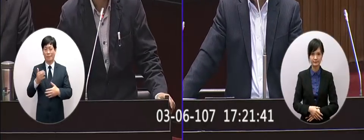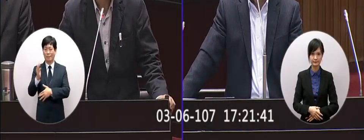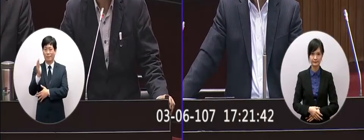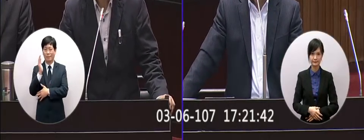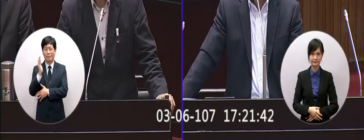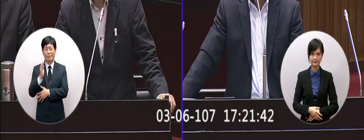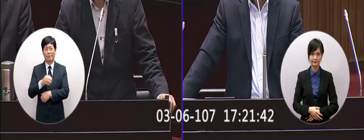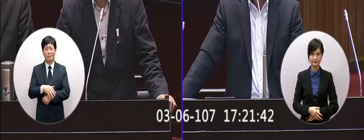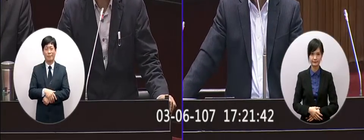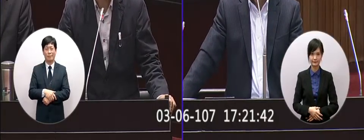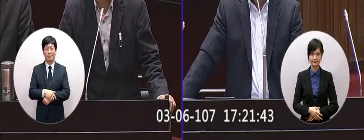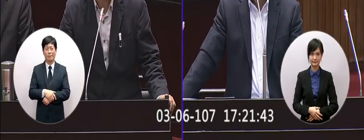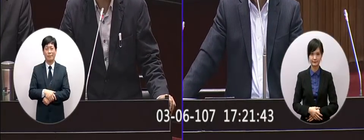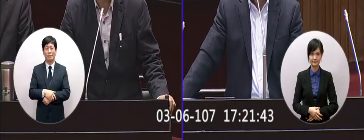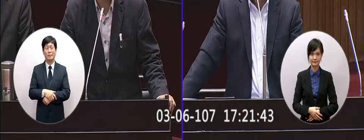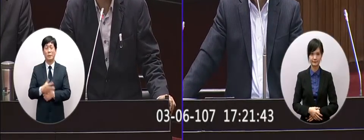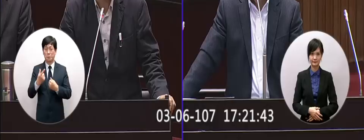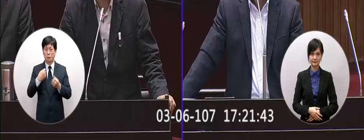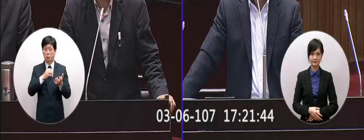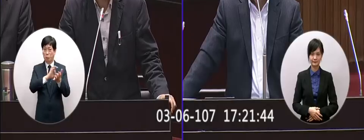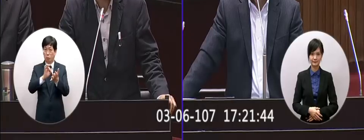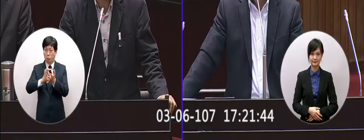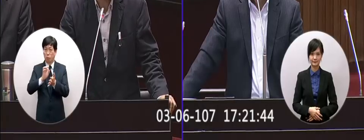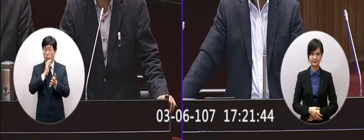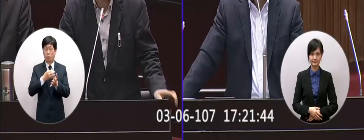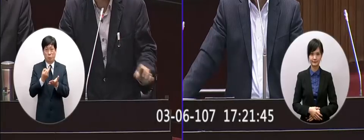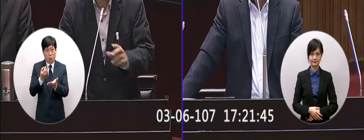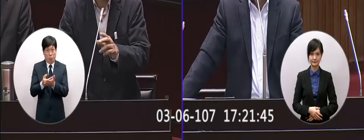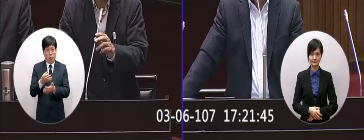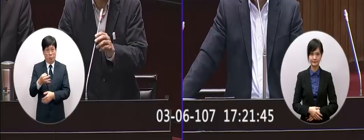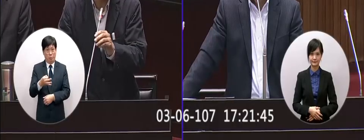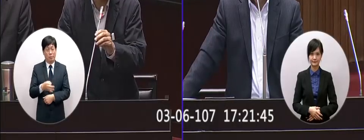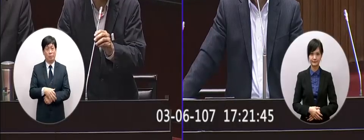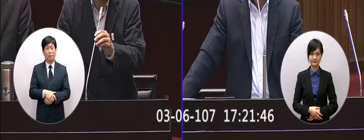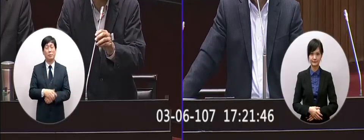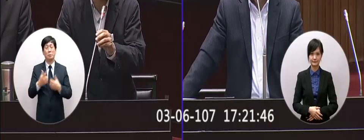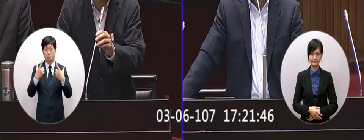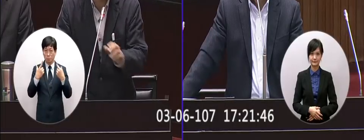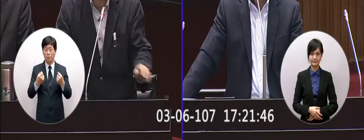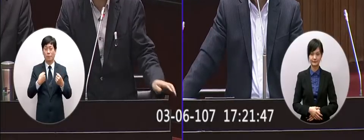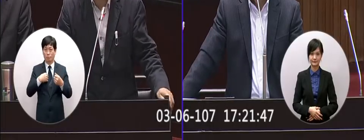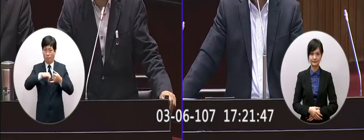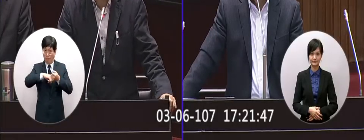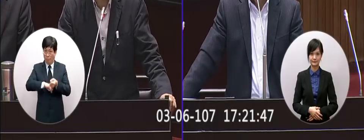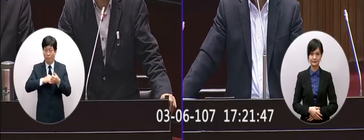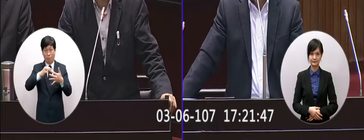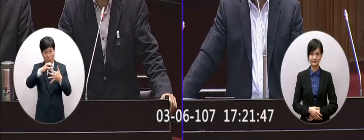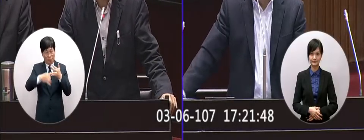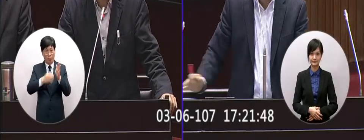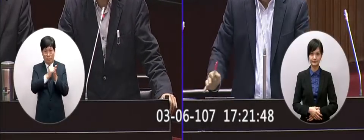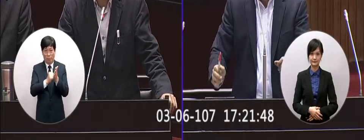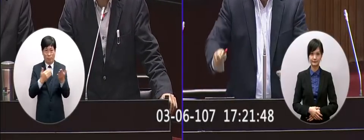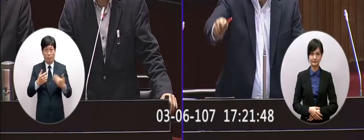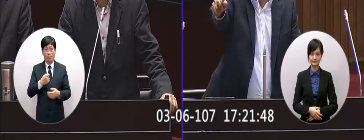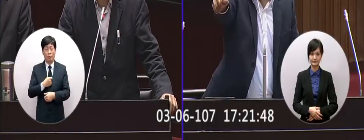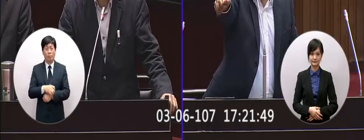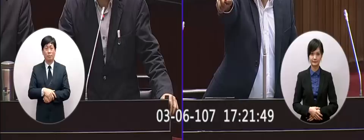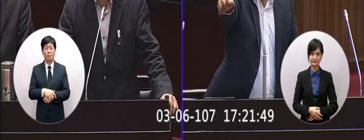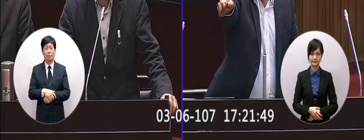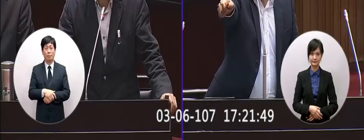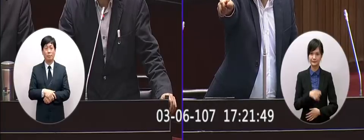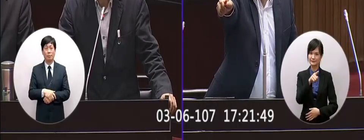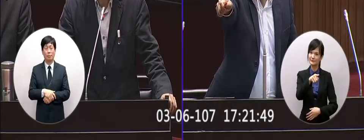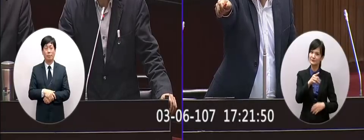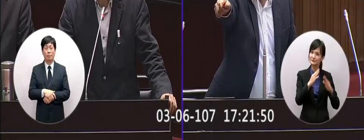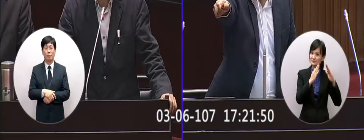哦，政府动之任何的赔偿金额啦。他总是要有一定的名目。那